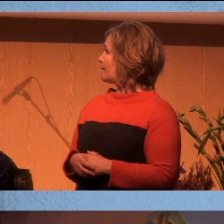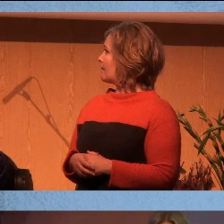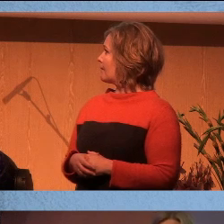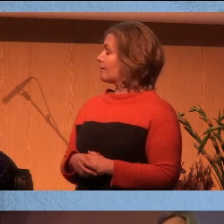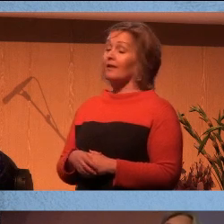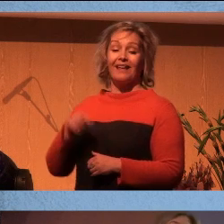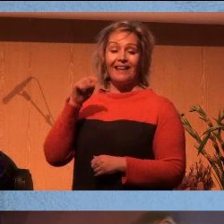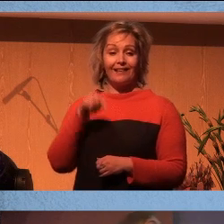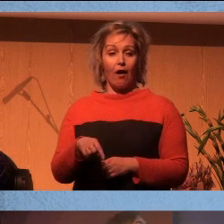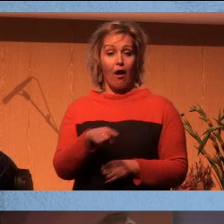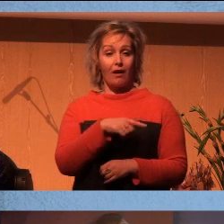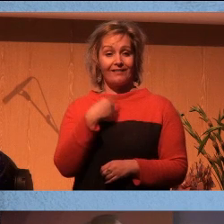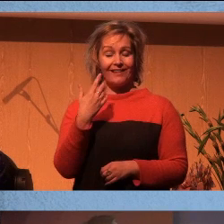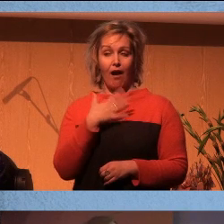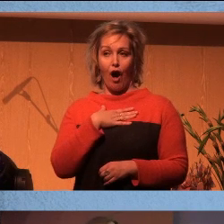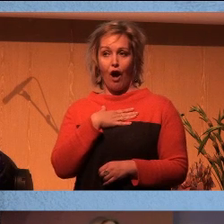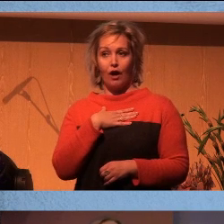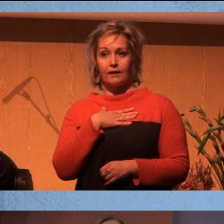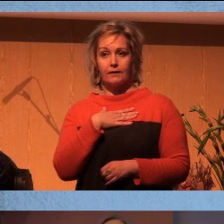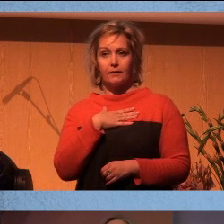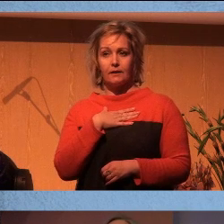I dag så har vi